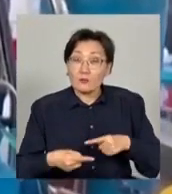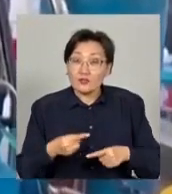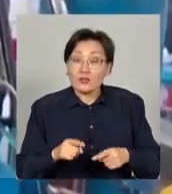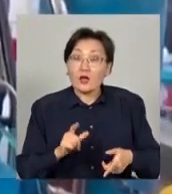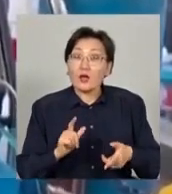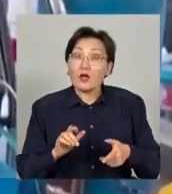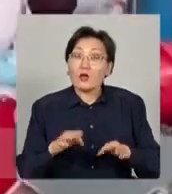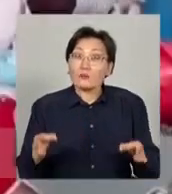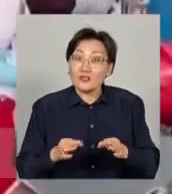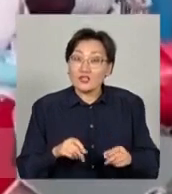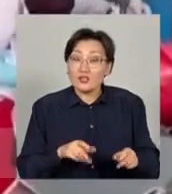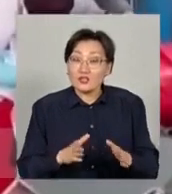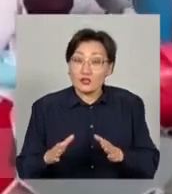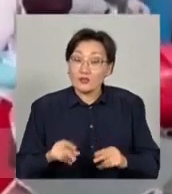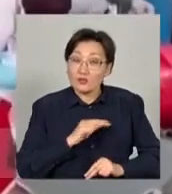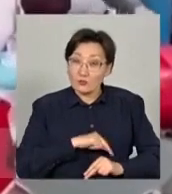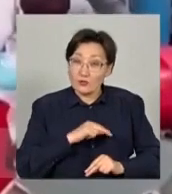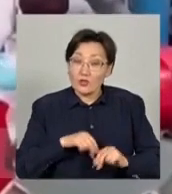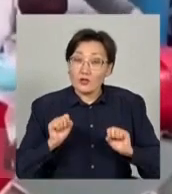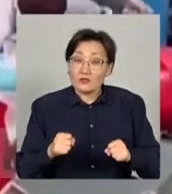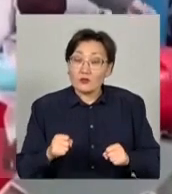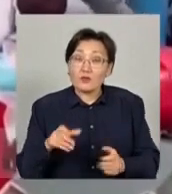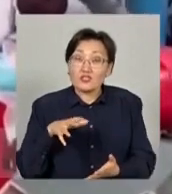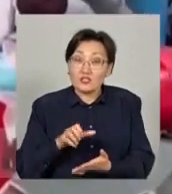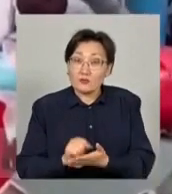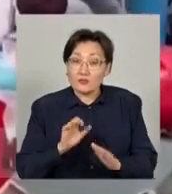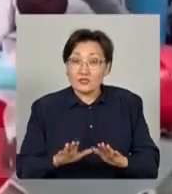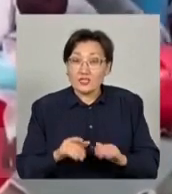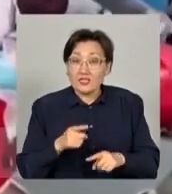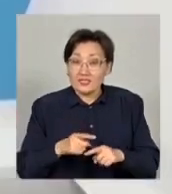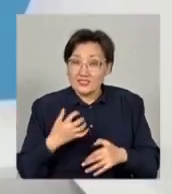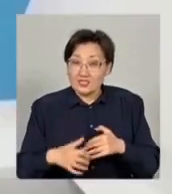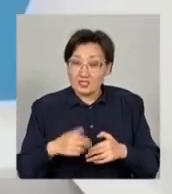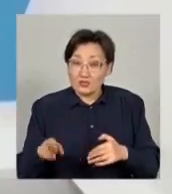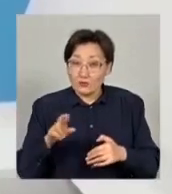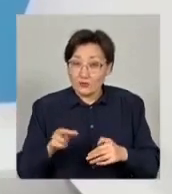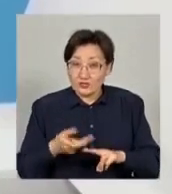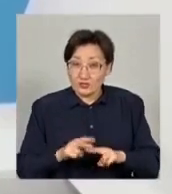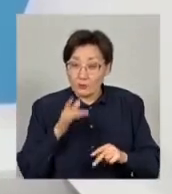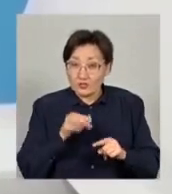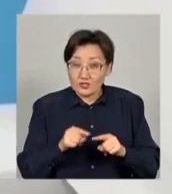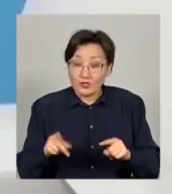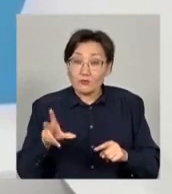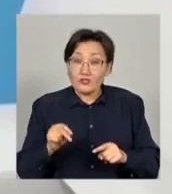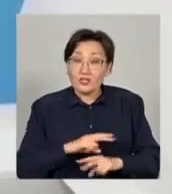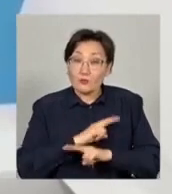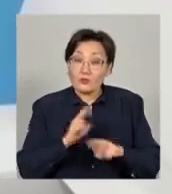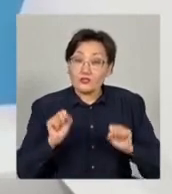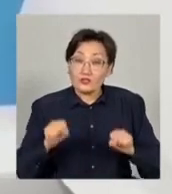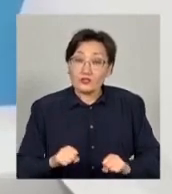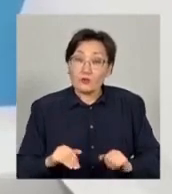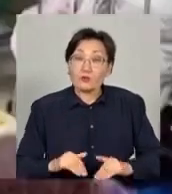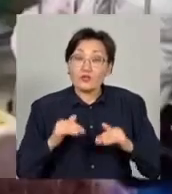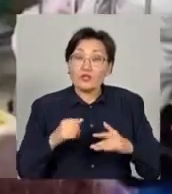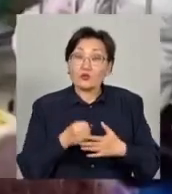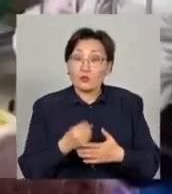работы. Ближайшее свободное место на кремацию можно забронировать лишь на середину января. Как раз к этому времени число смертей может возрасти